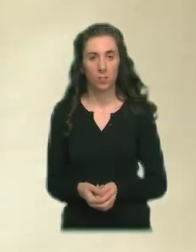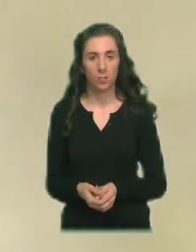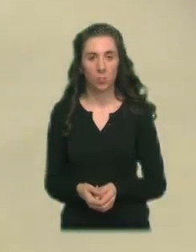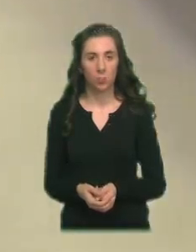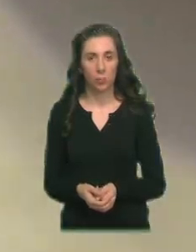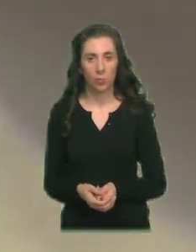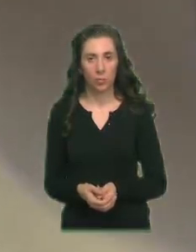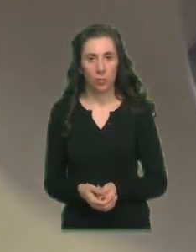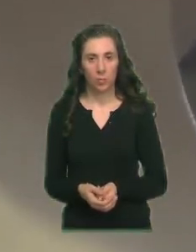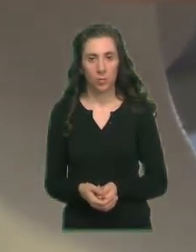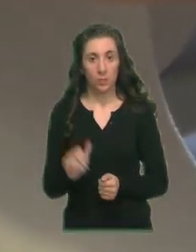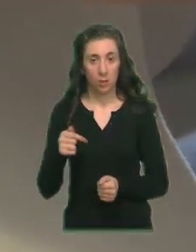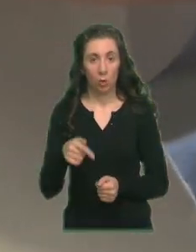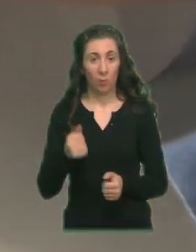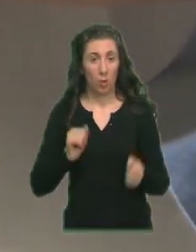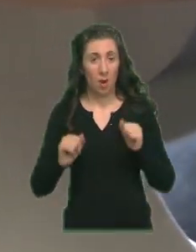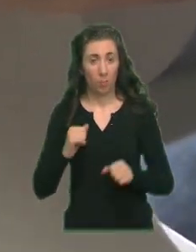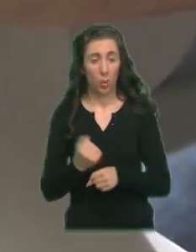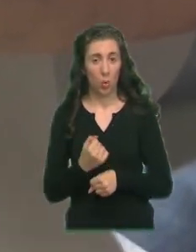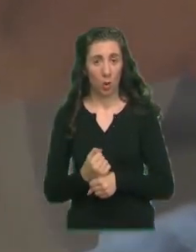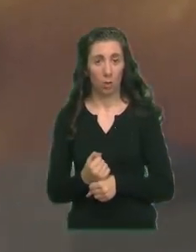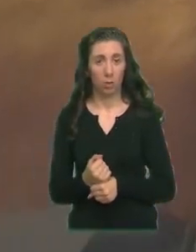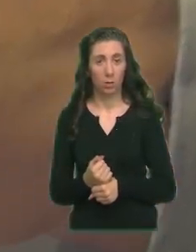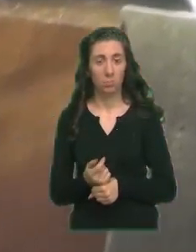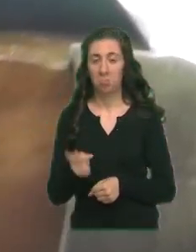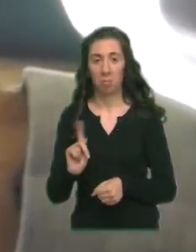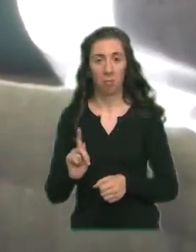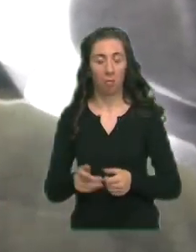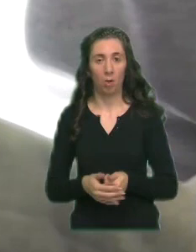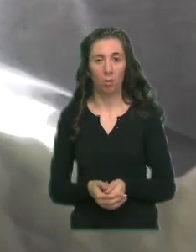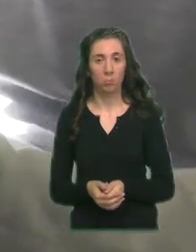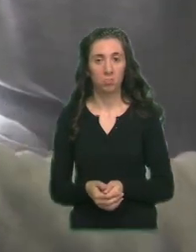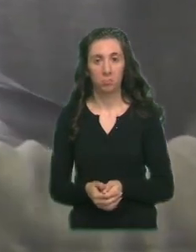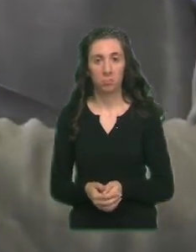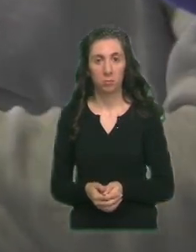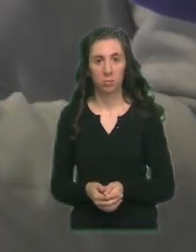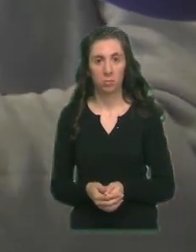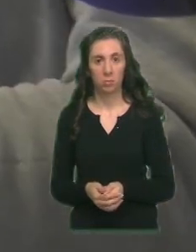Tako, da. Je li ovo naporno raditi? Nije.